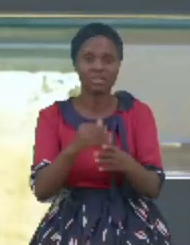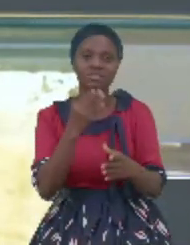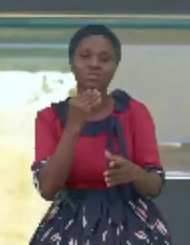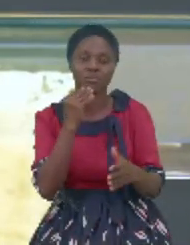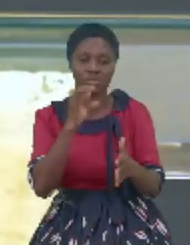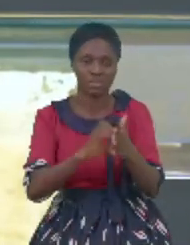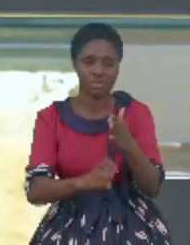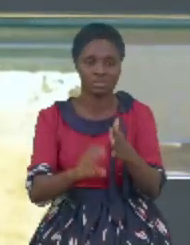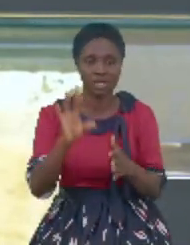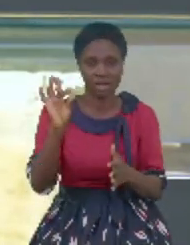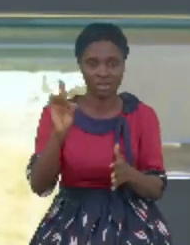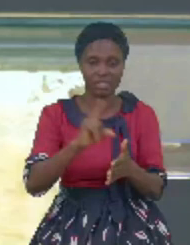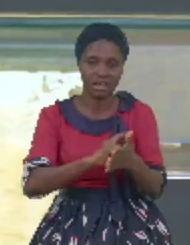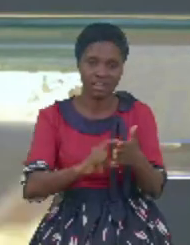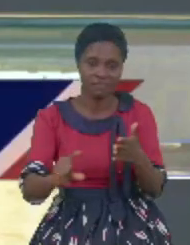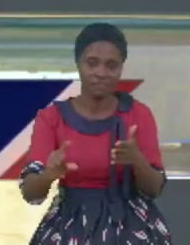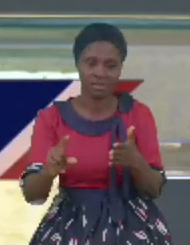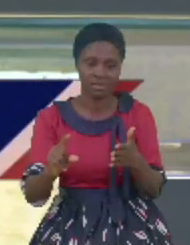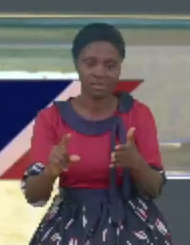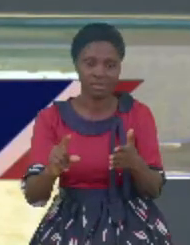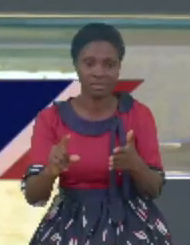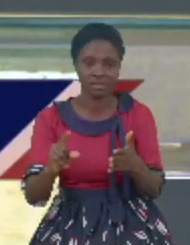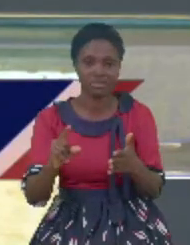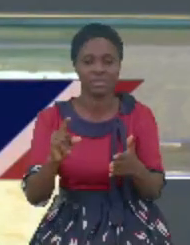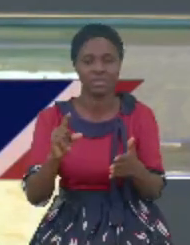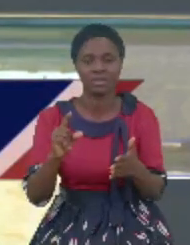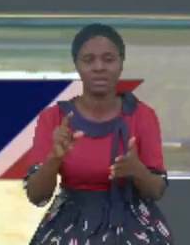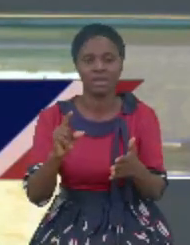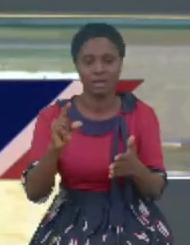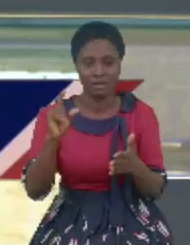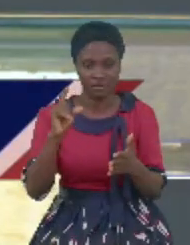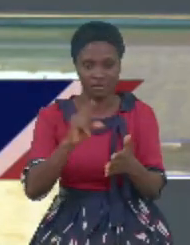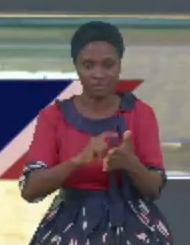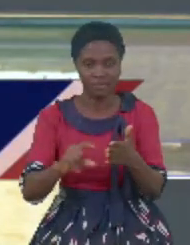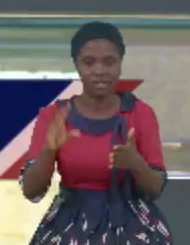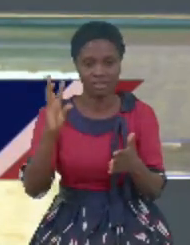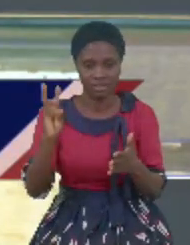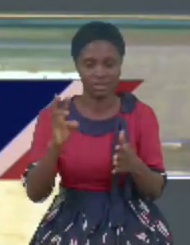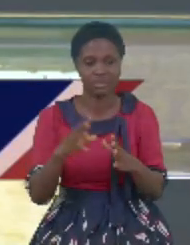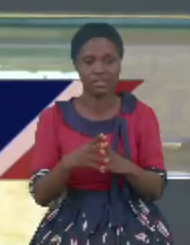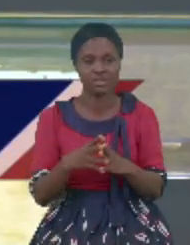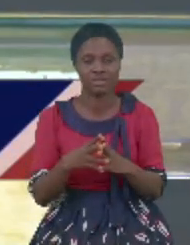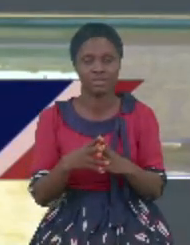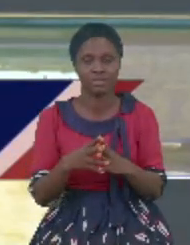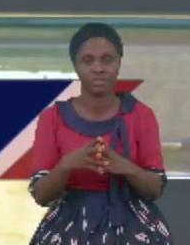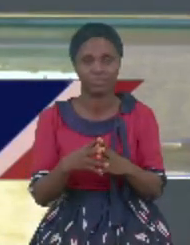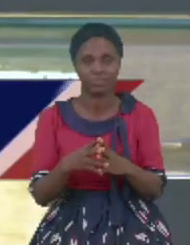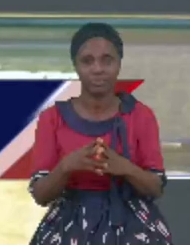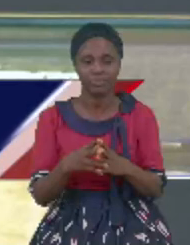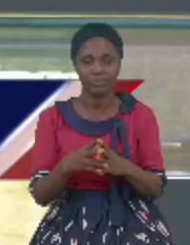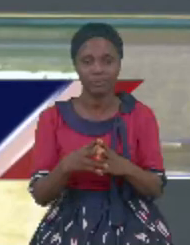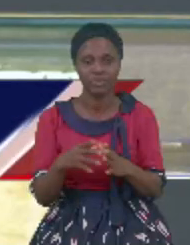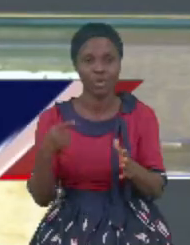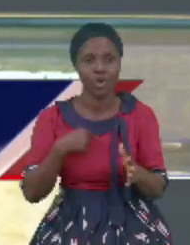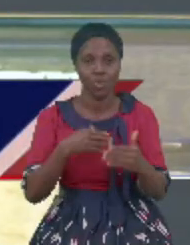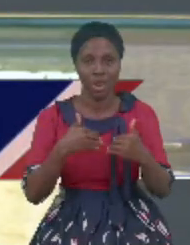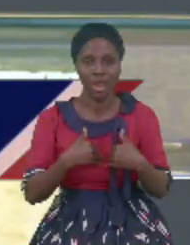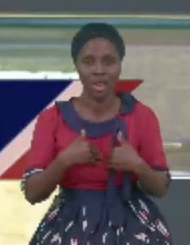Hébreux. Hébreux. Nous allons aux Hébreux. Hébreux 8, verset